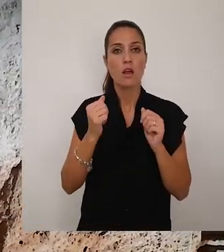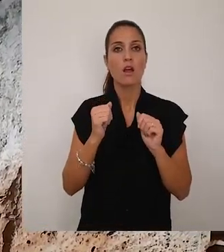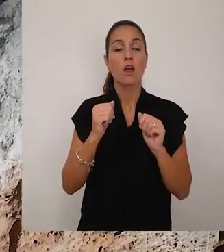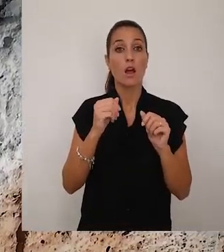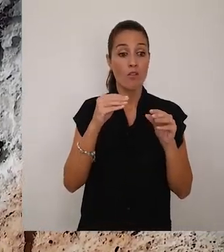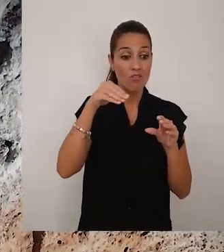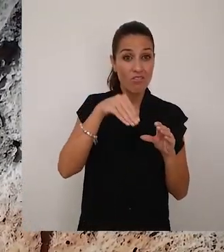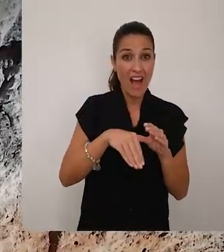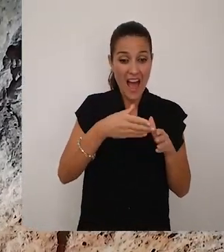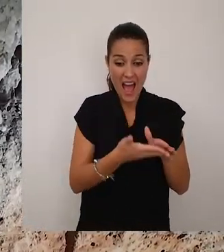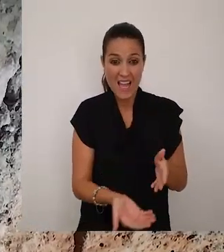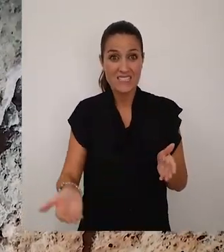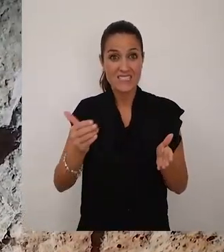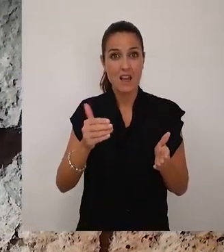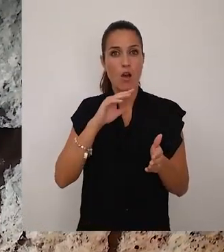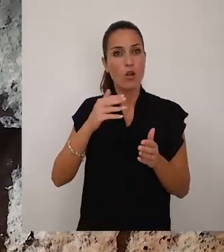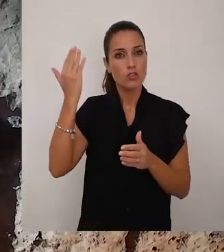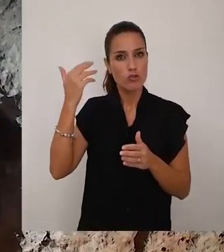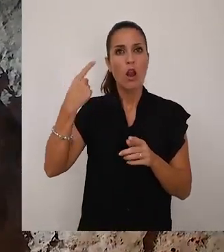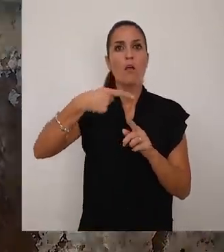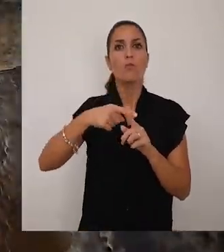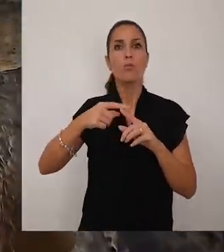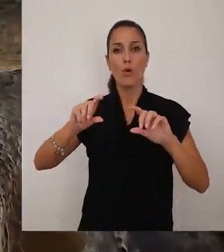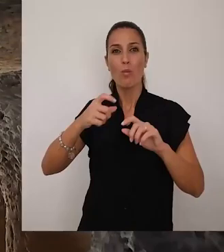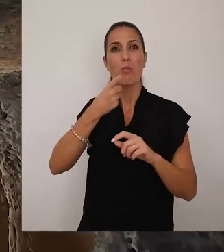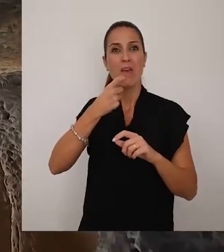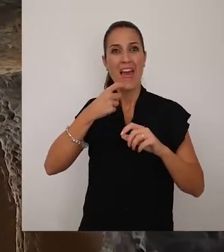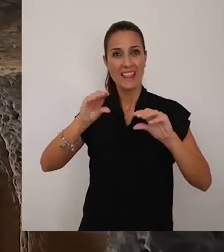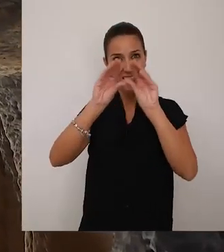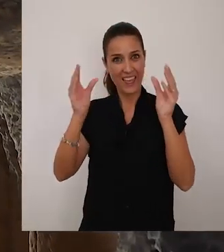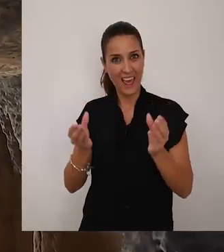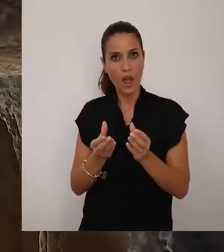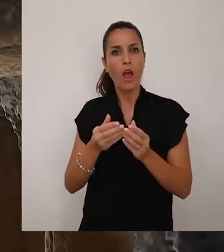e i resti dei torchi per il trattamento della pasta di olive.